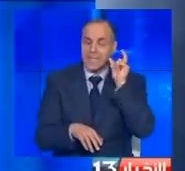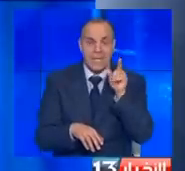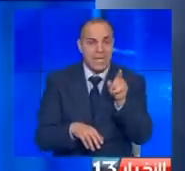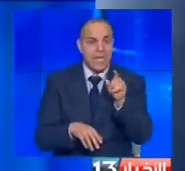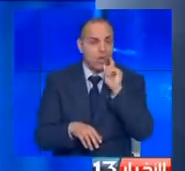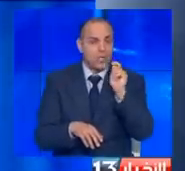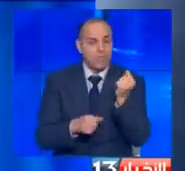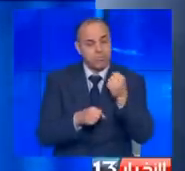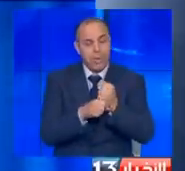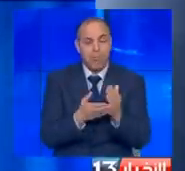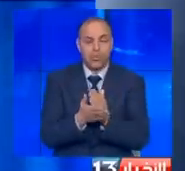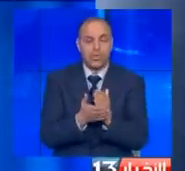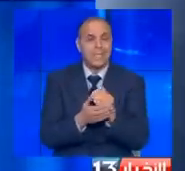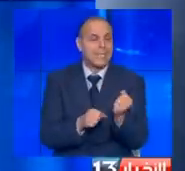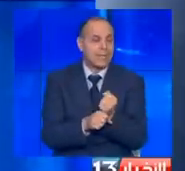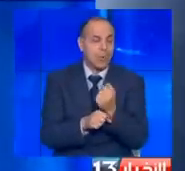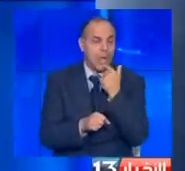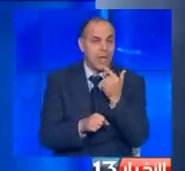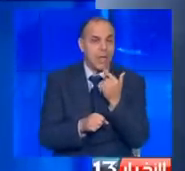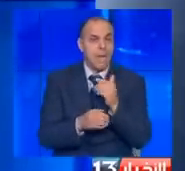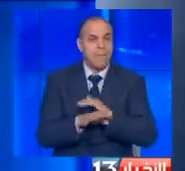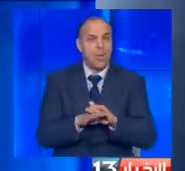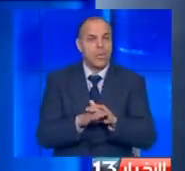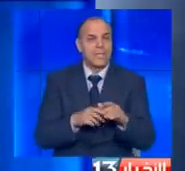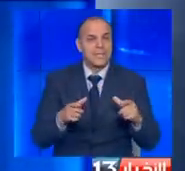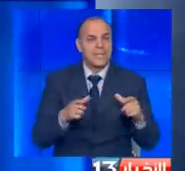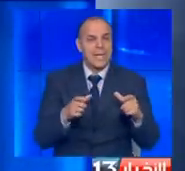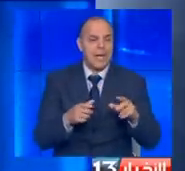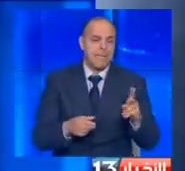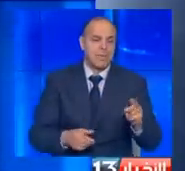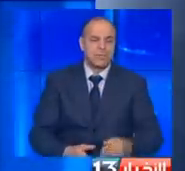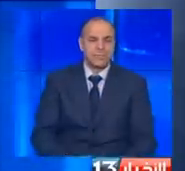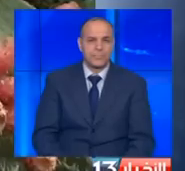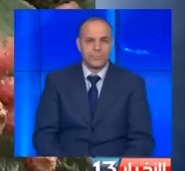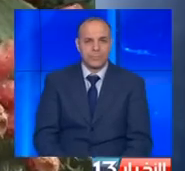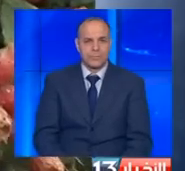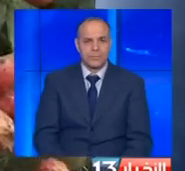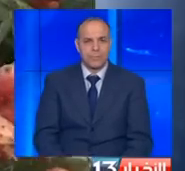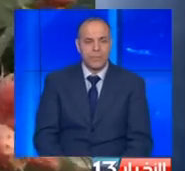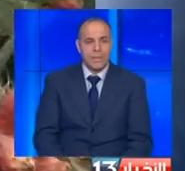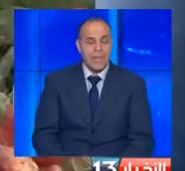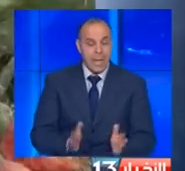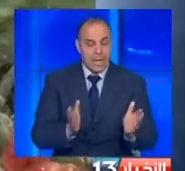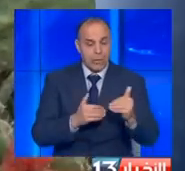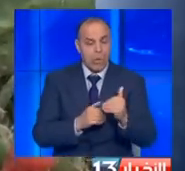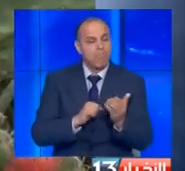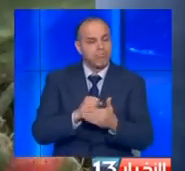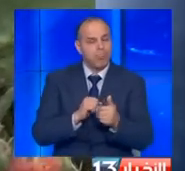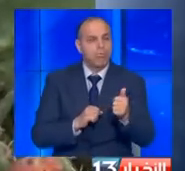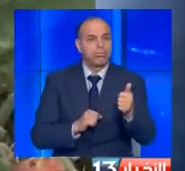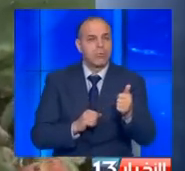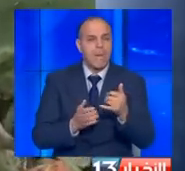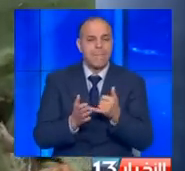لبحث مشروع استثماري في مجال الصناعات التحويليه قطاع فلاحين وتميز